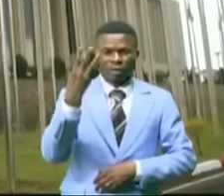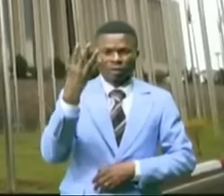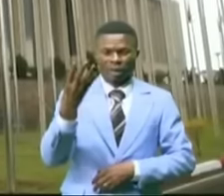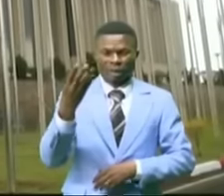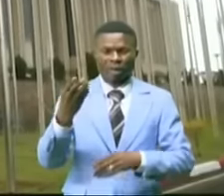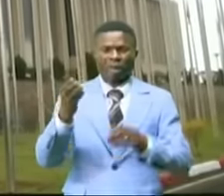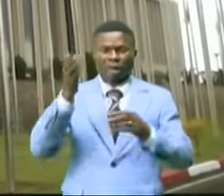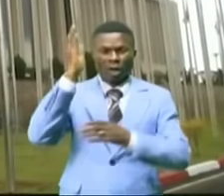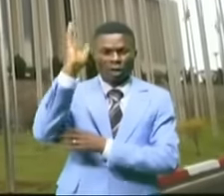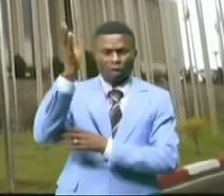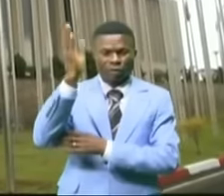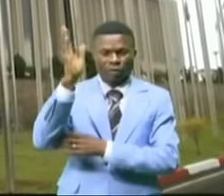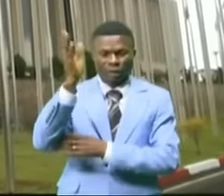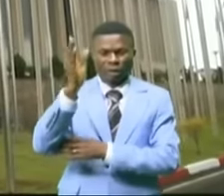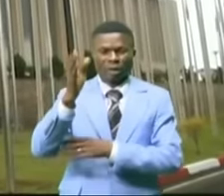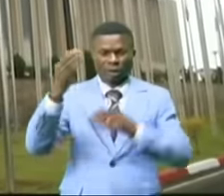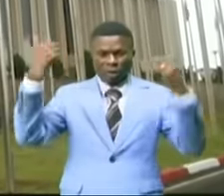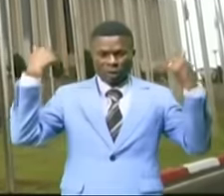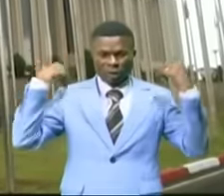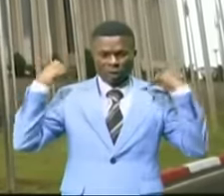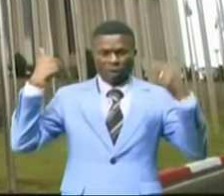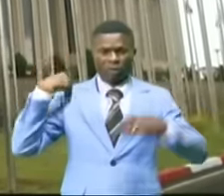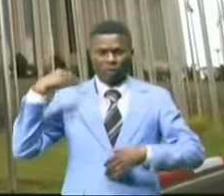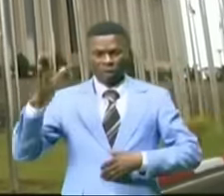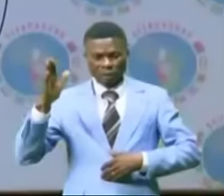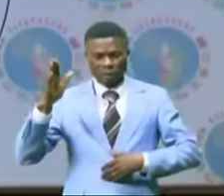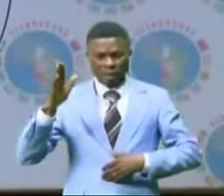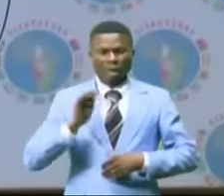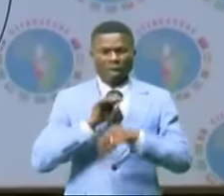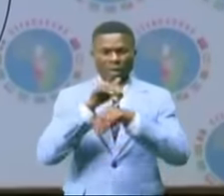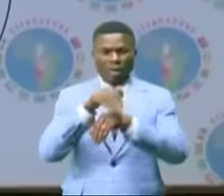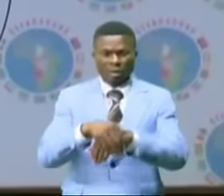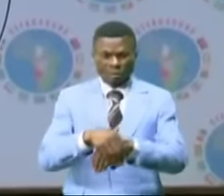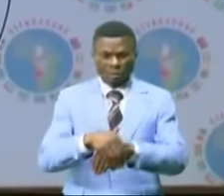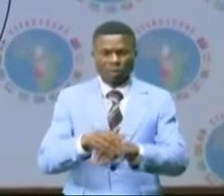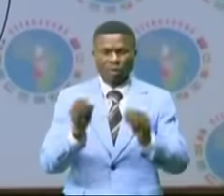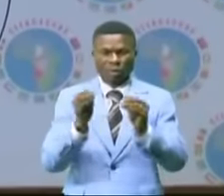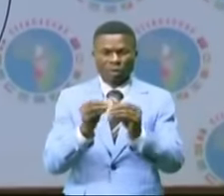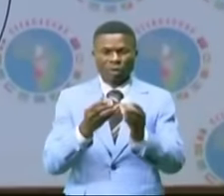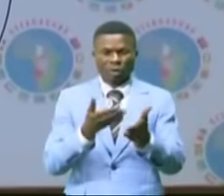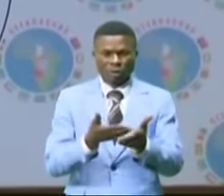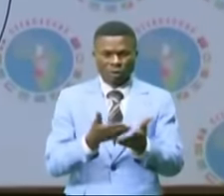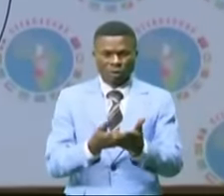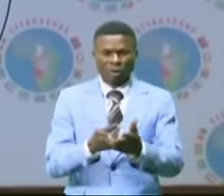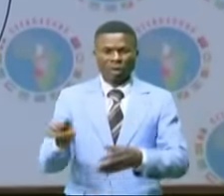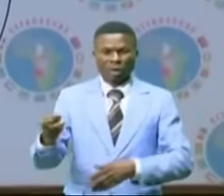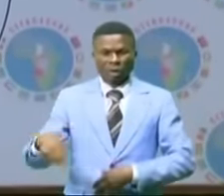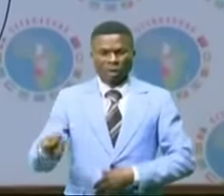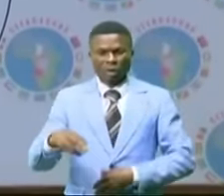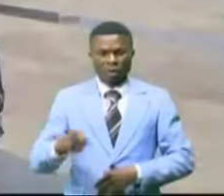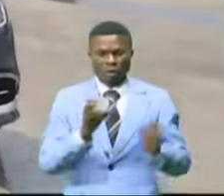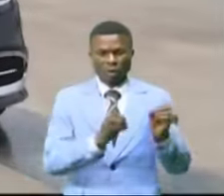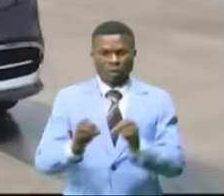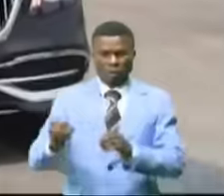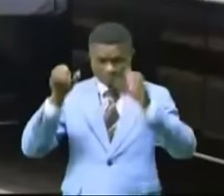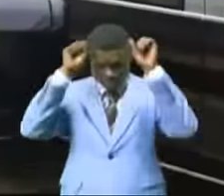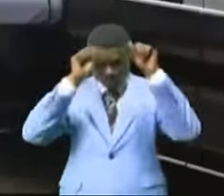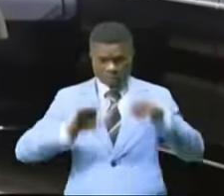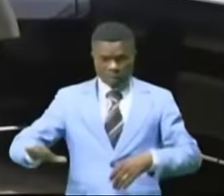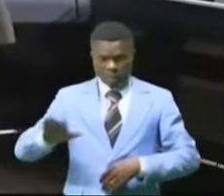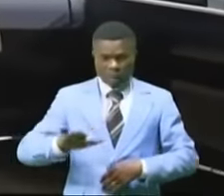session ordinaire de la conférence des chefs d'État a pris part de cette rencontre sous-régionale présidée par le chef